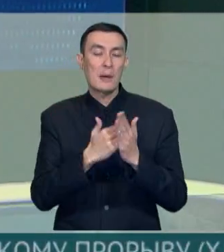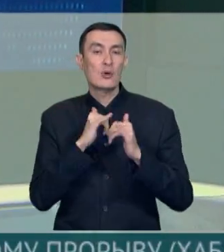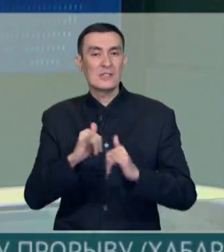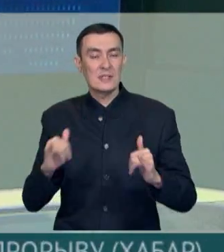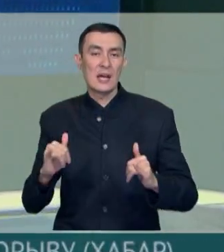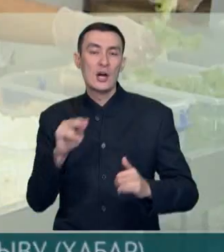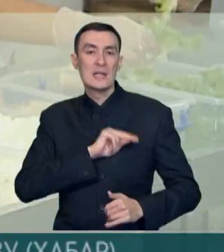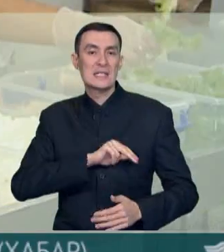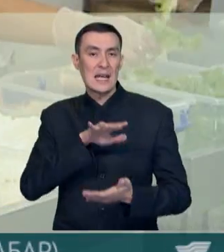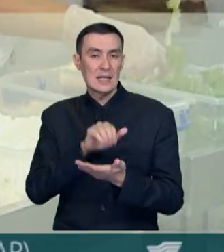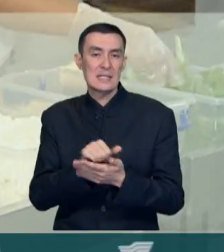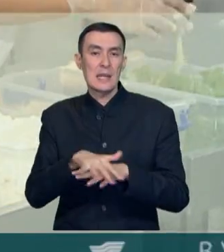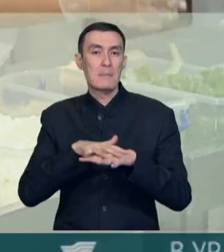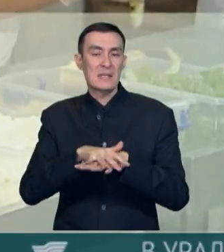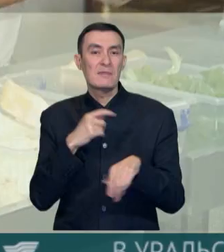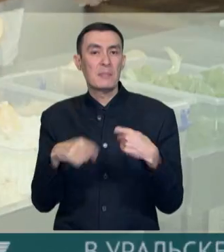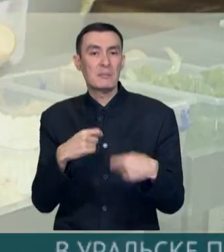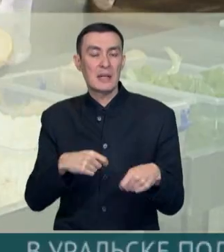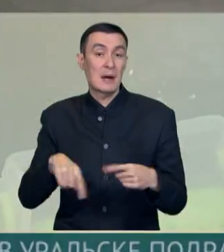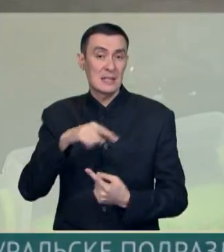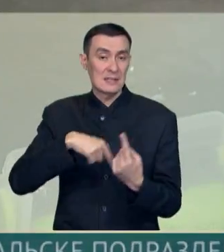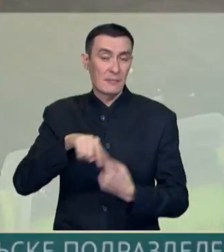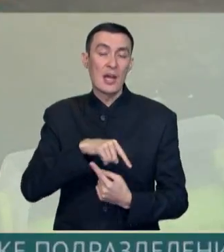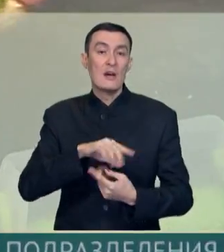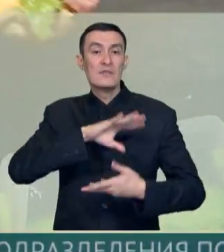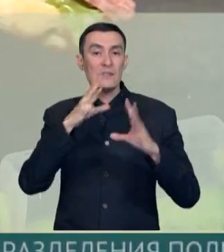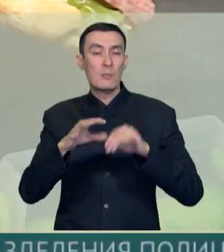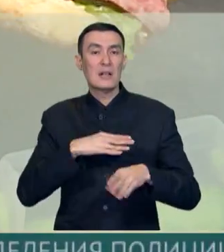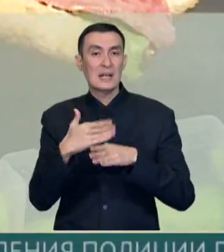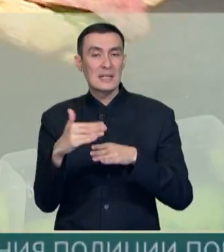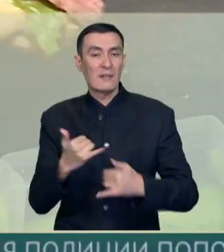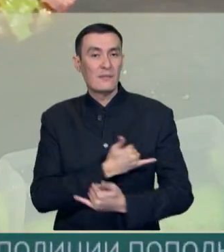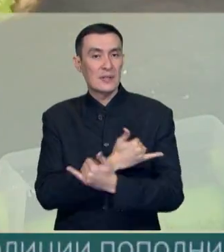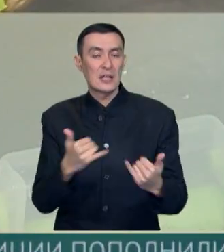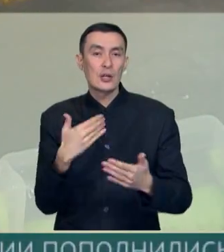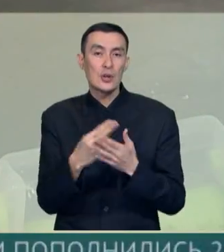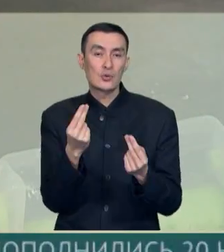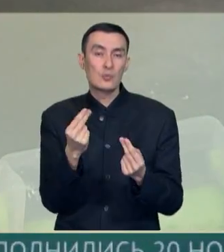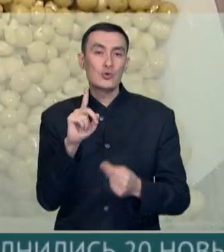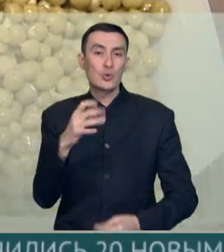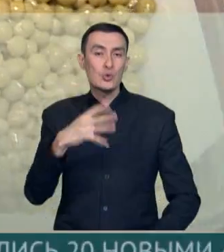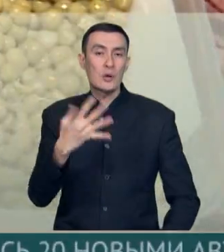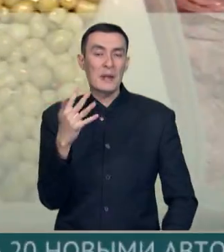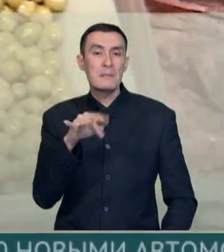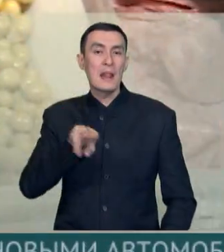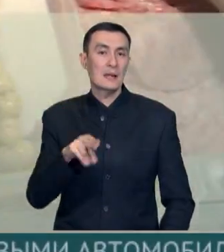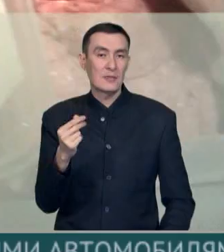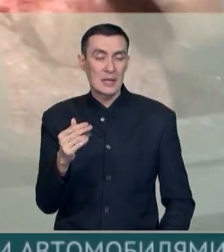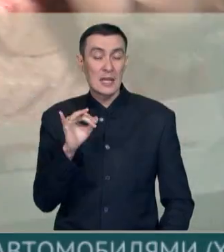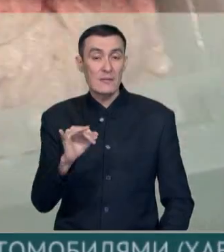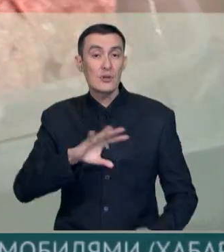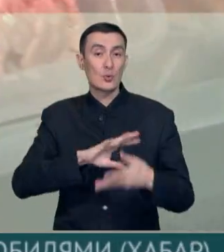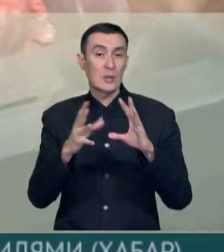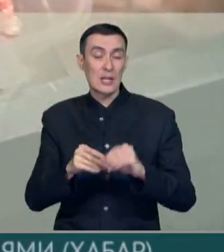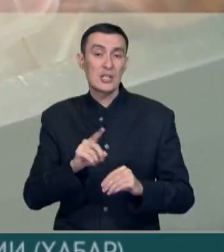продуктивной занятости и массово предпринимательства все было выдано кредитов на сумму почти сто сорок пять миллиардов тенге и как следствие